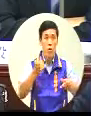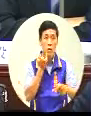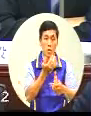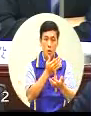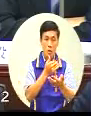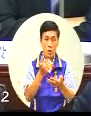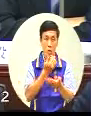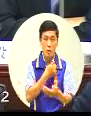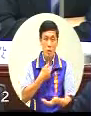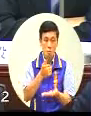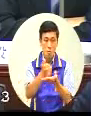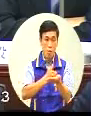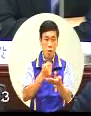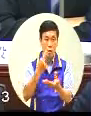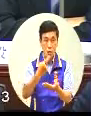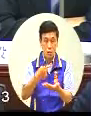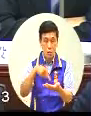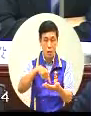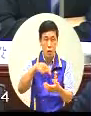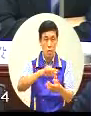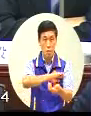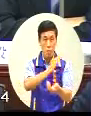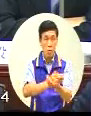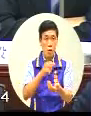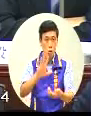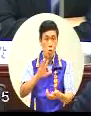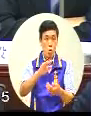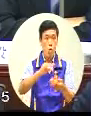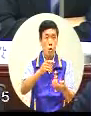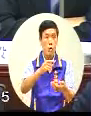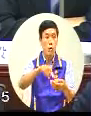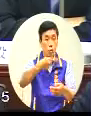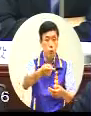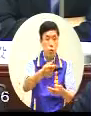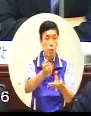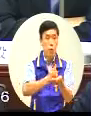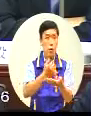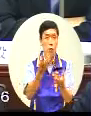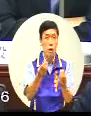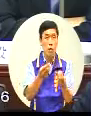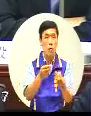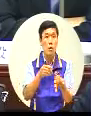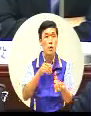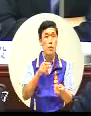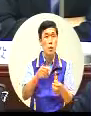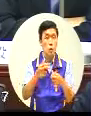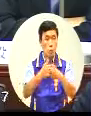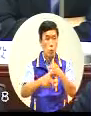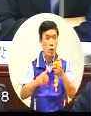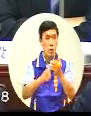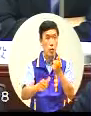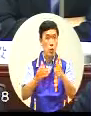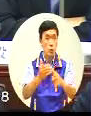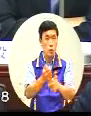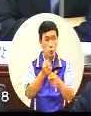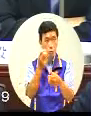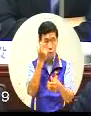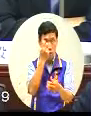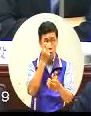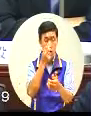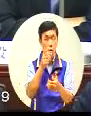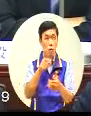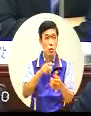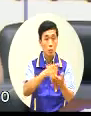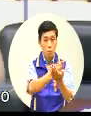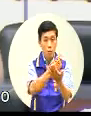所以有时候在为什么今天卫生福利部要开始从说边境就逐批都要检验，是这个道理。 那